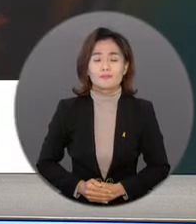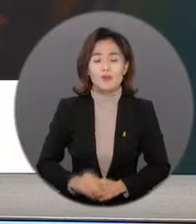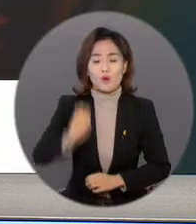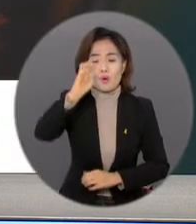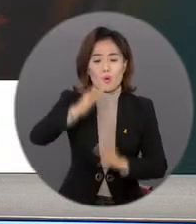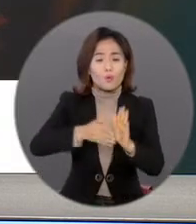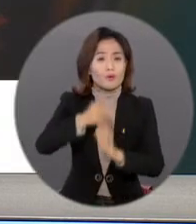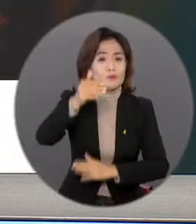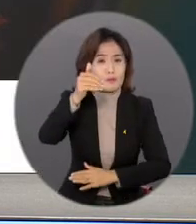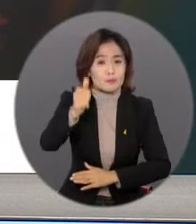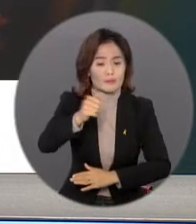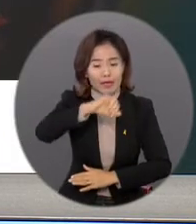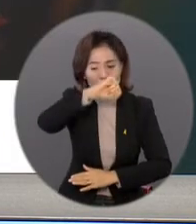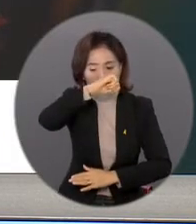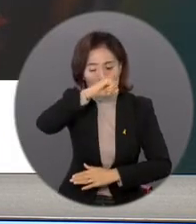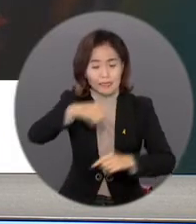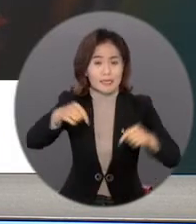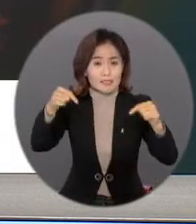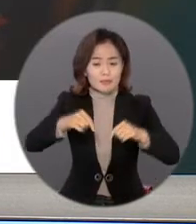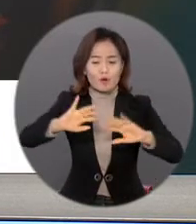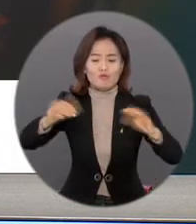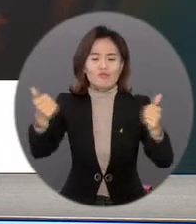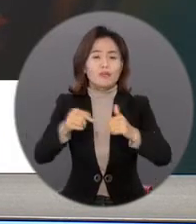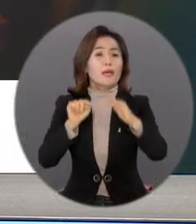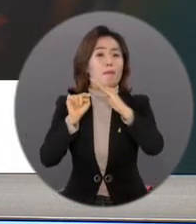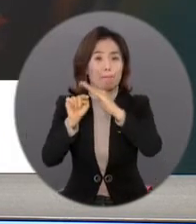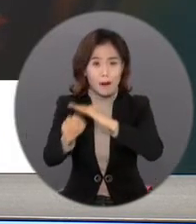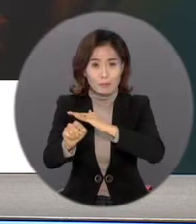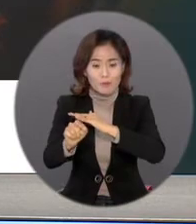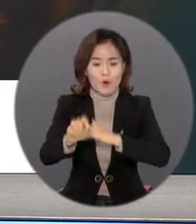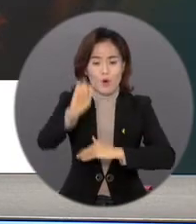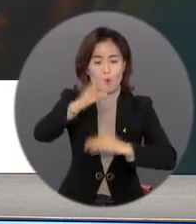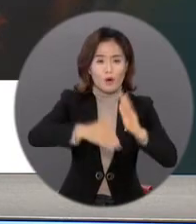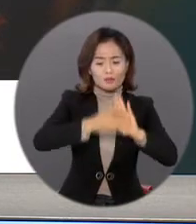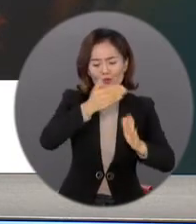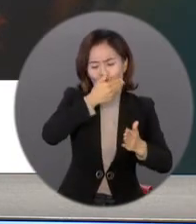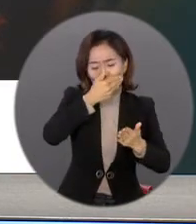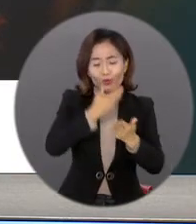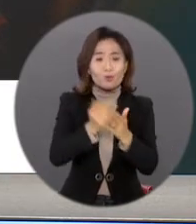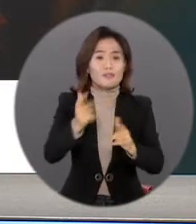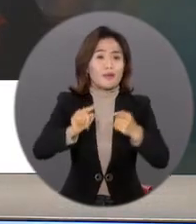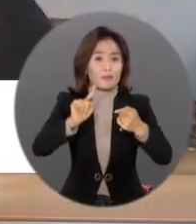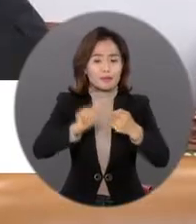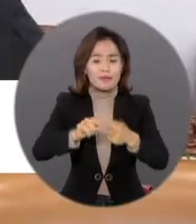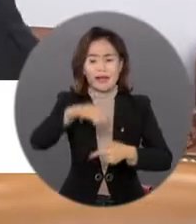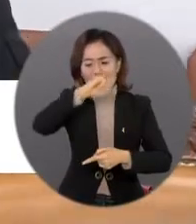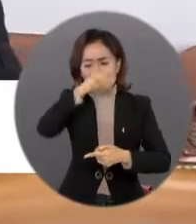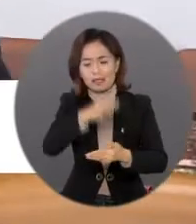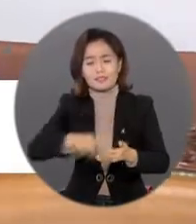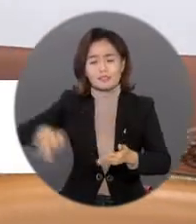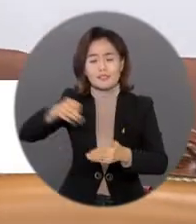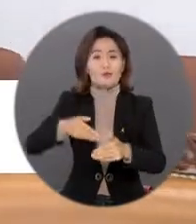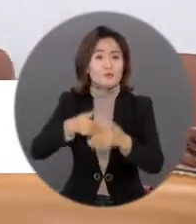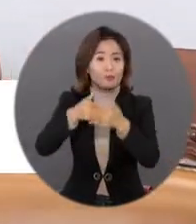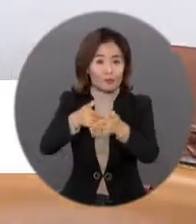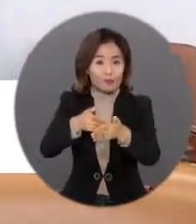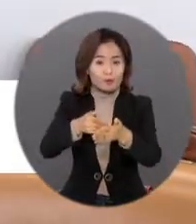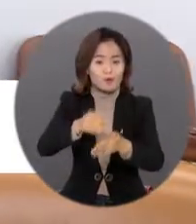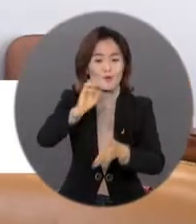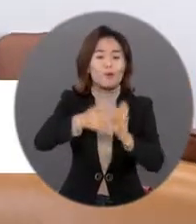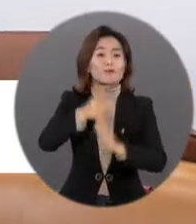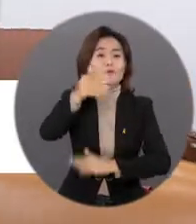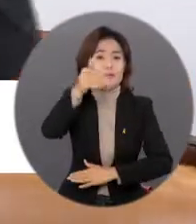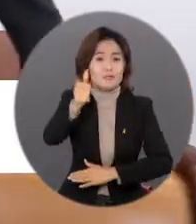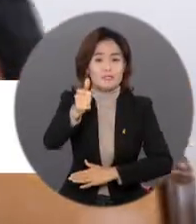이용섭 광주시장이 예산심의가 한창인 국회를 찾아가 광주시 주요 사업에 대한 증액을 요청했습니다. 이